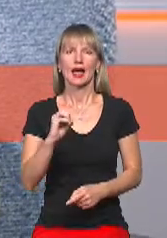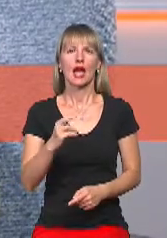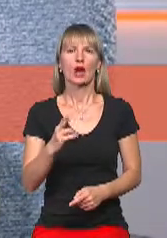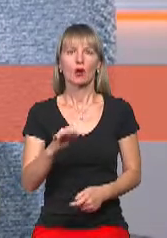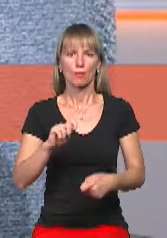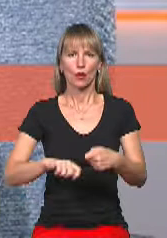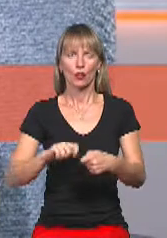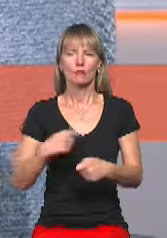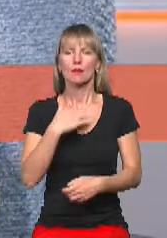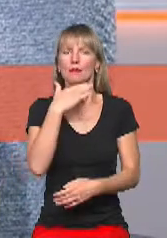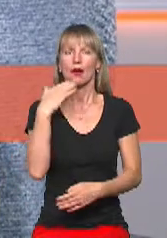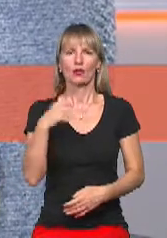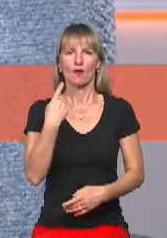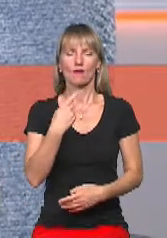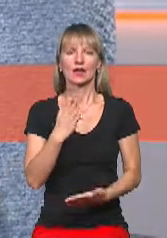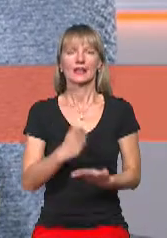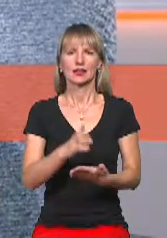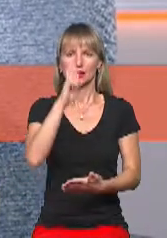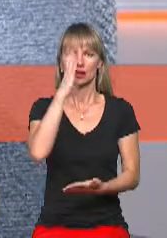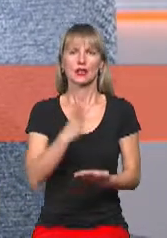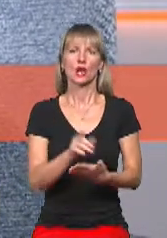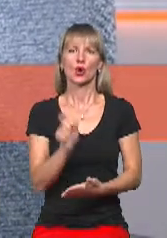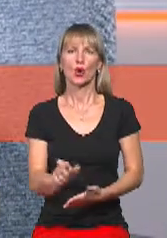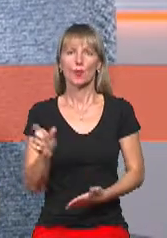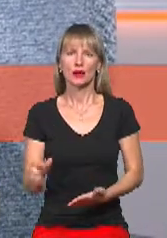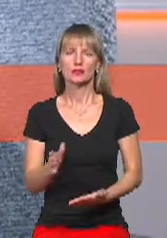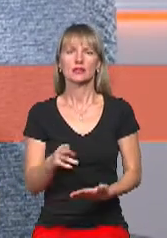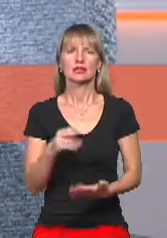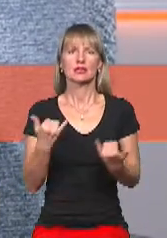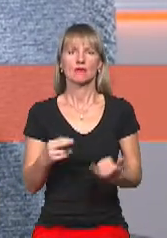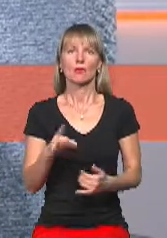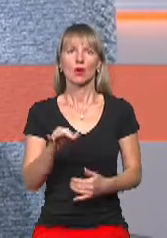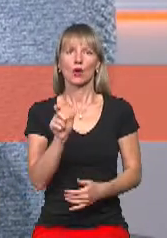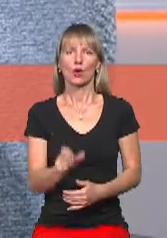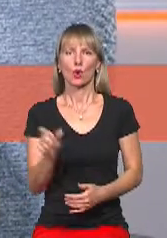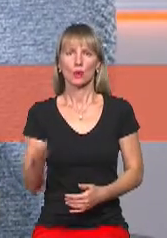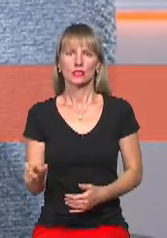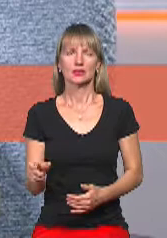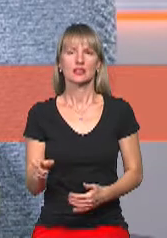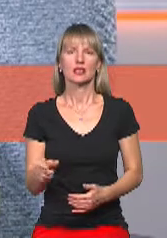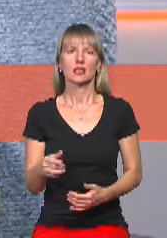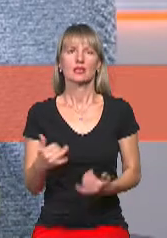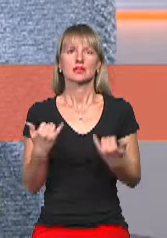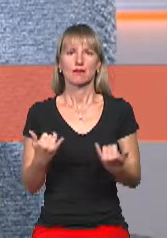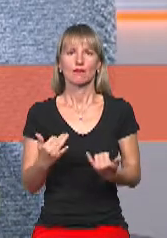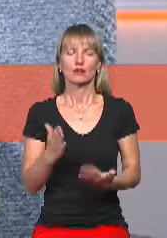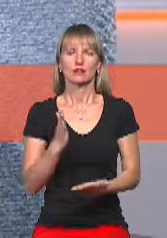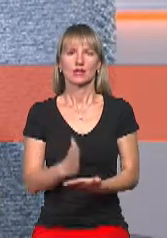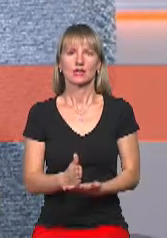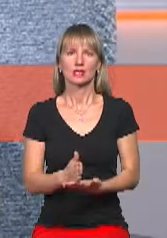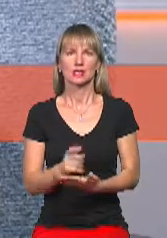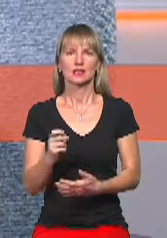багато говоримо про екомоніторинг. Є державний, є громадський, сьогодні про громадський. І, власне, сьогодні відбувається от з 18